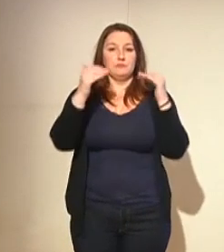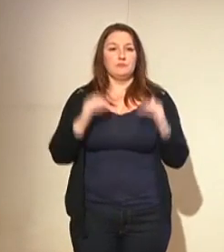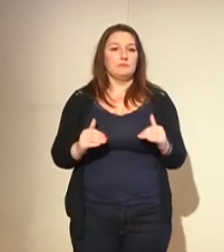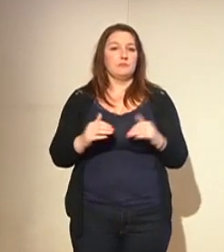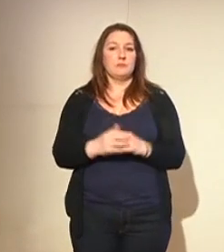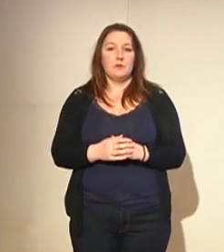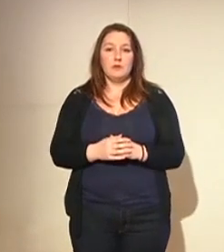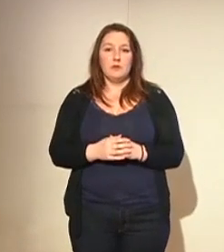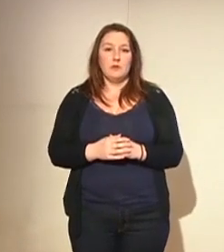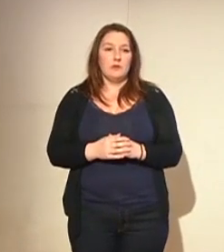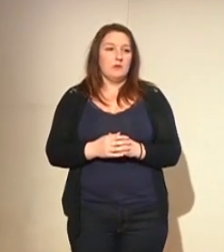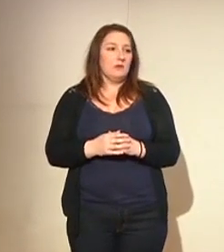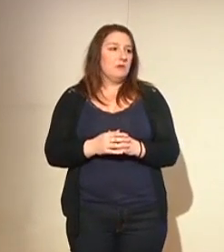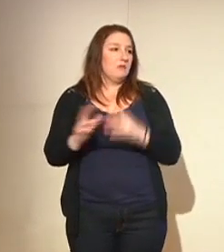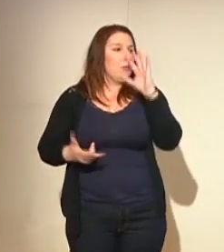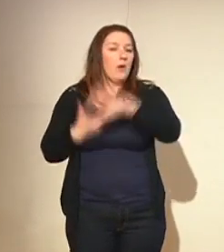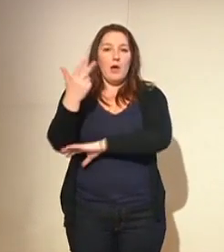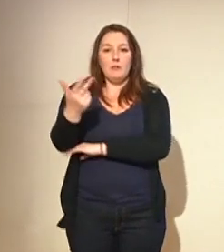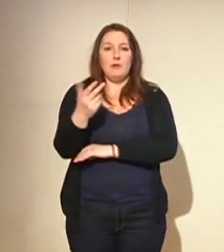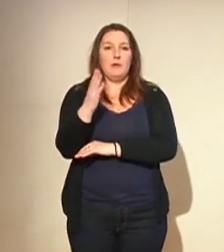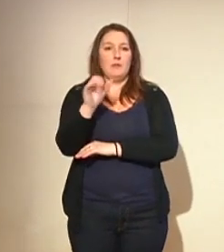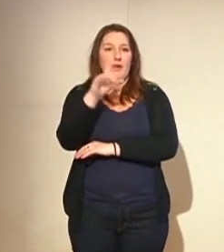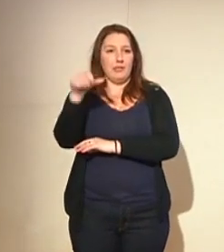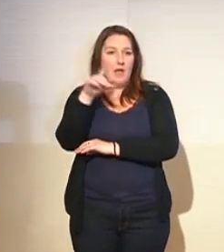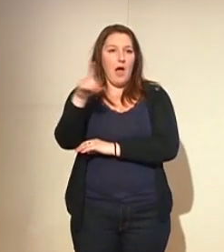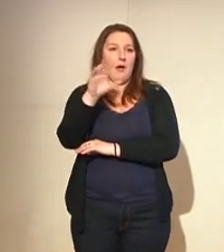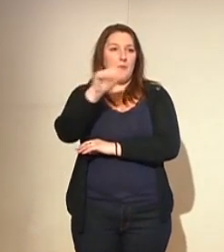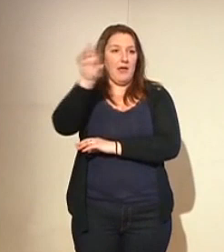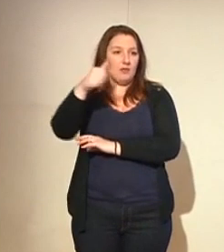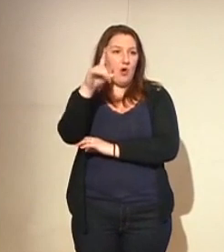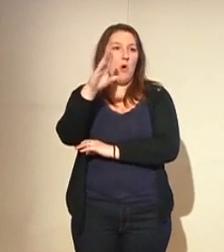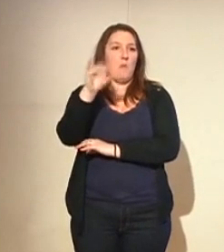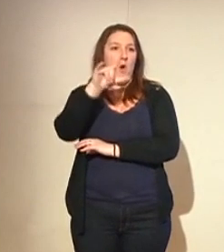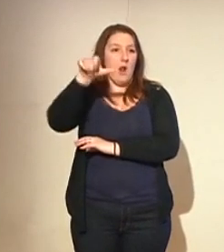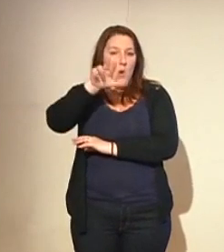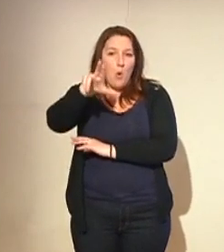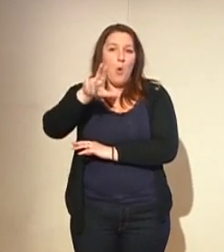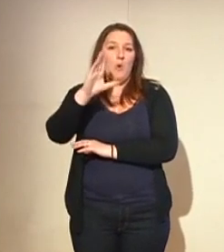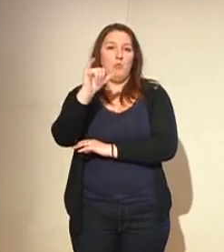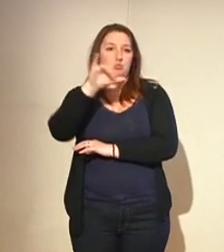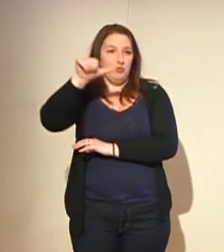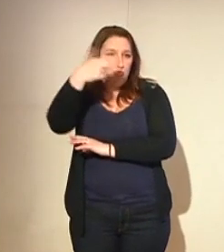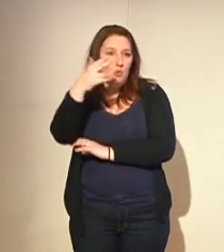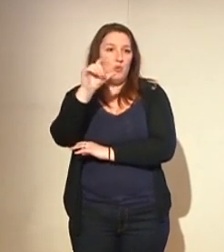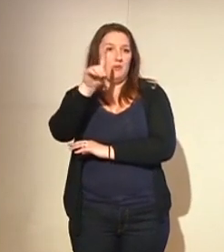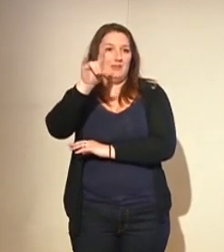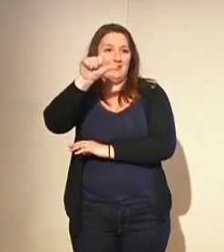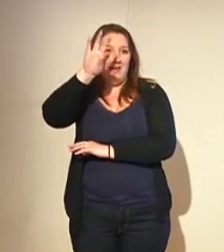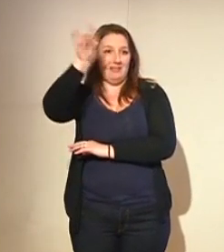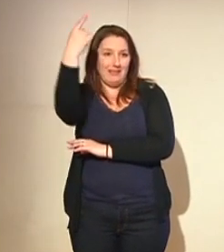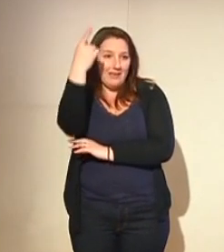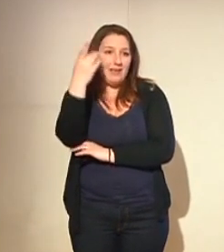durable madame Bernard Monsieur Bertrand madame BO madame bouillon madame daté monsieur deglier Monsieur